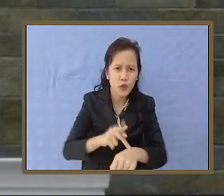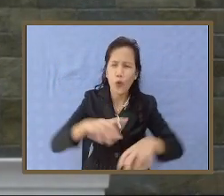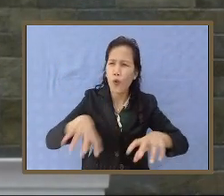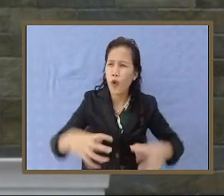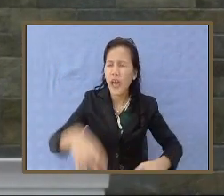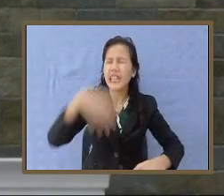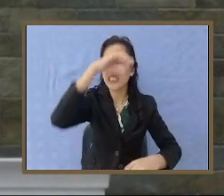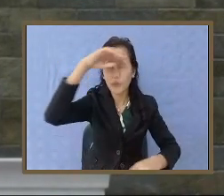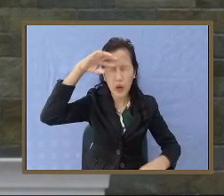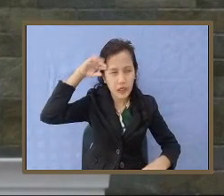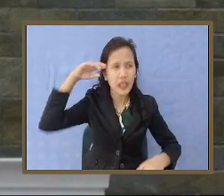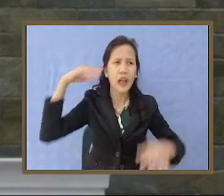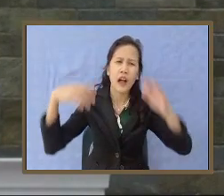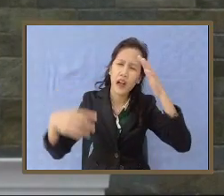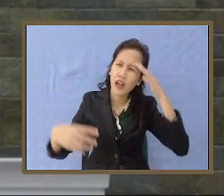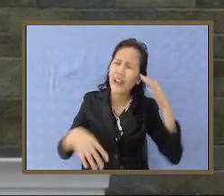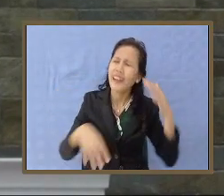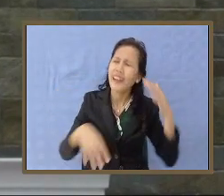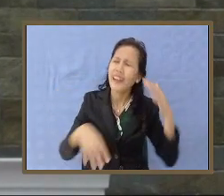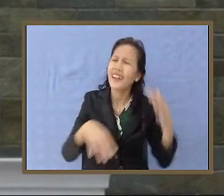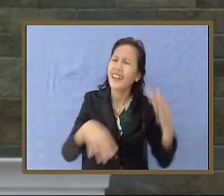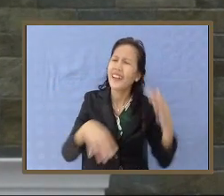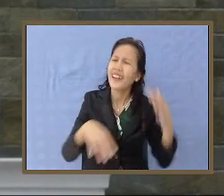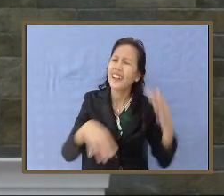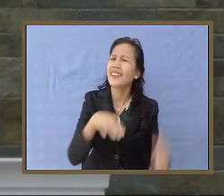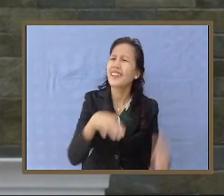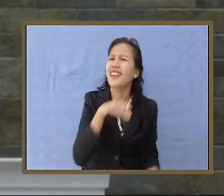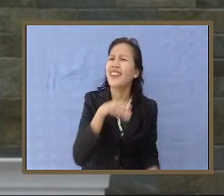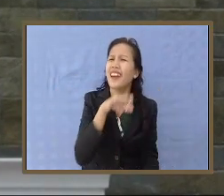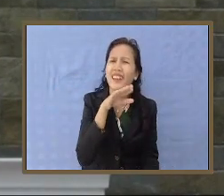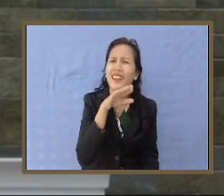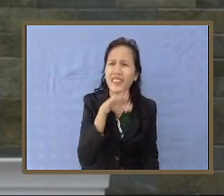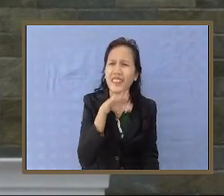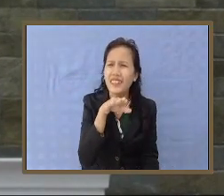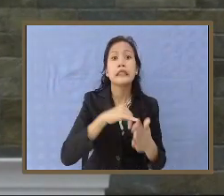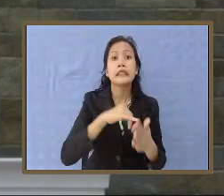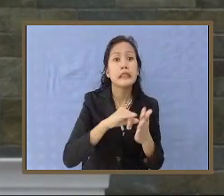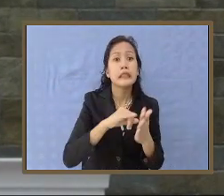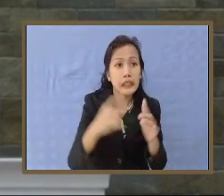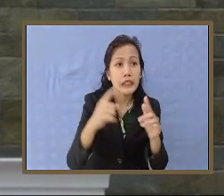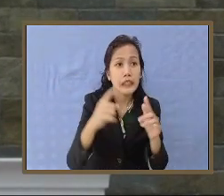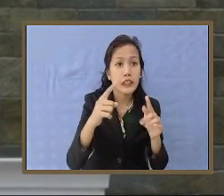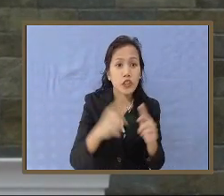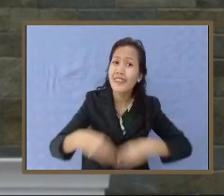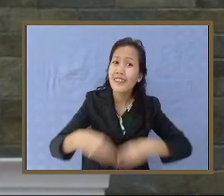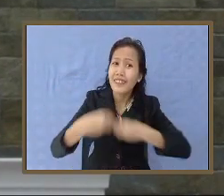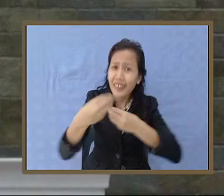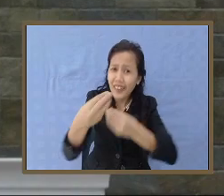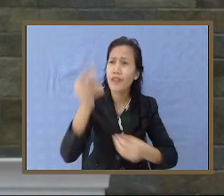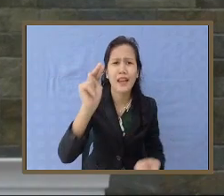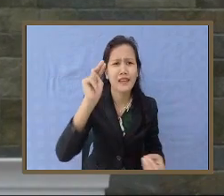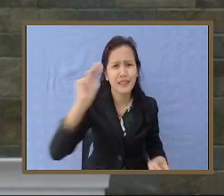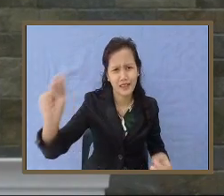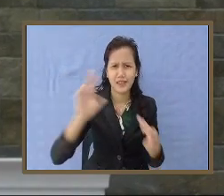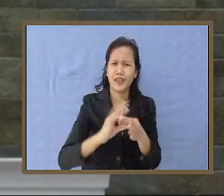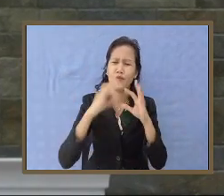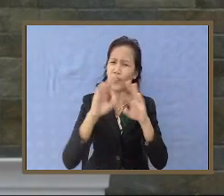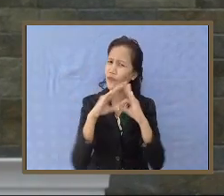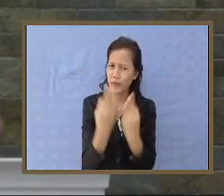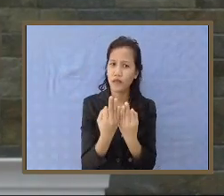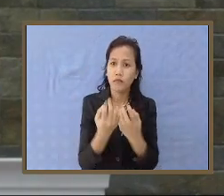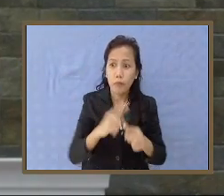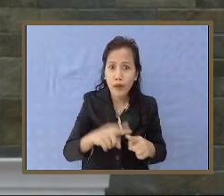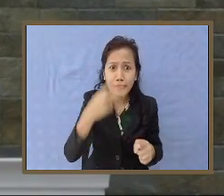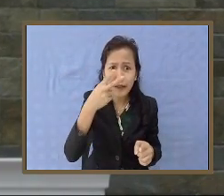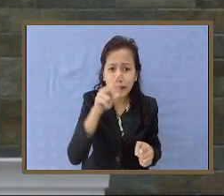lang ginagawa nila ang pamamaraan, maitayo lamang, maitaguyod lamang ang pangailangan ng pamilya. But look, kung anong makikita mo,